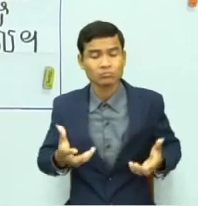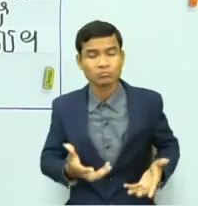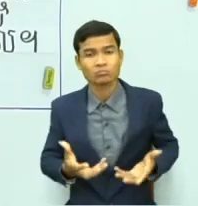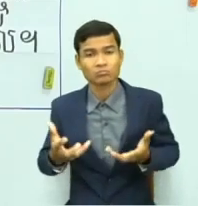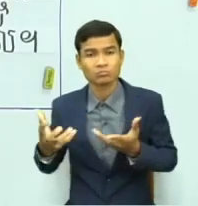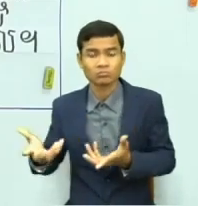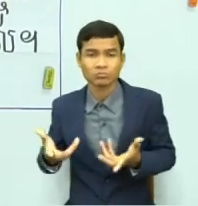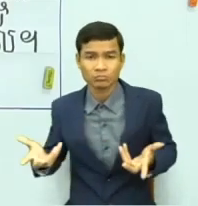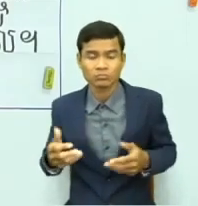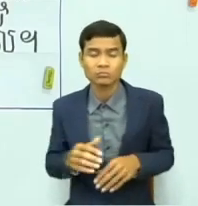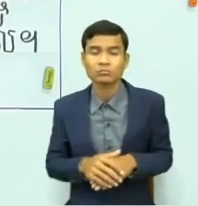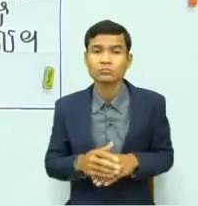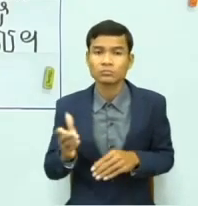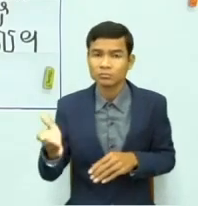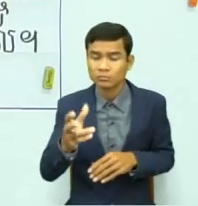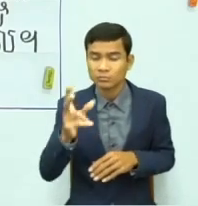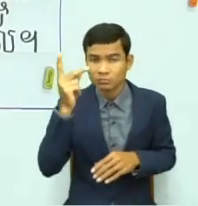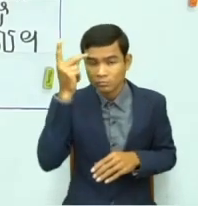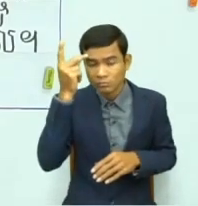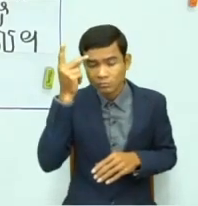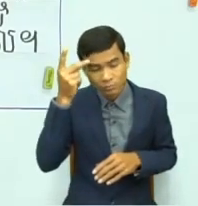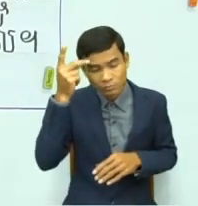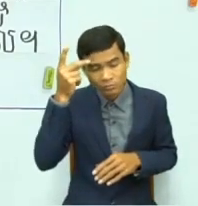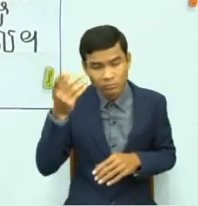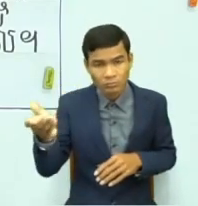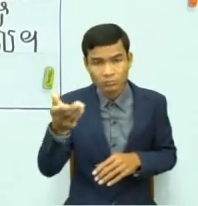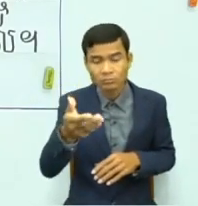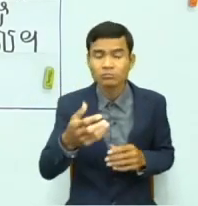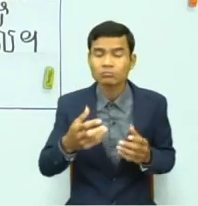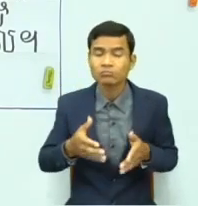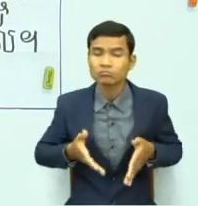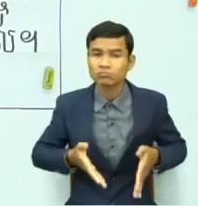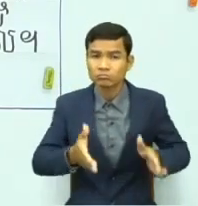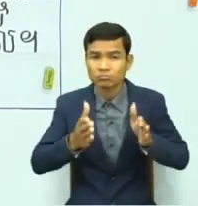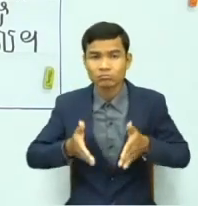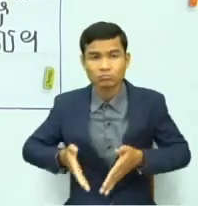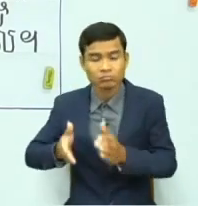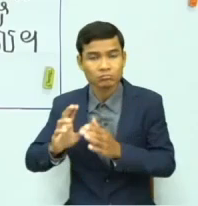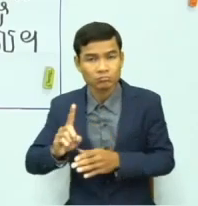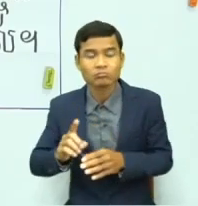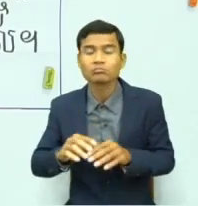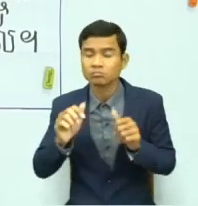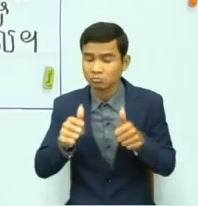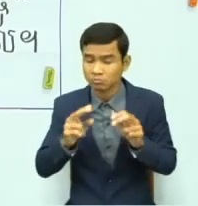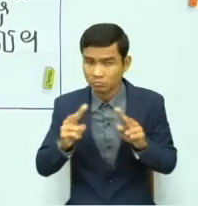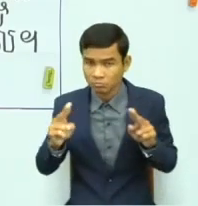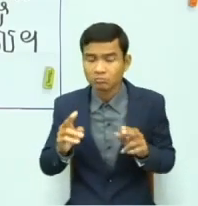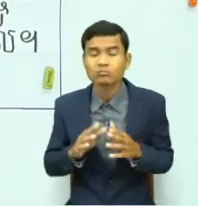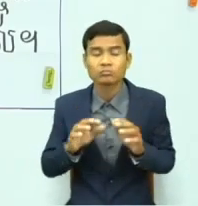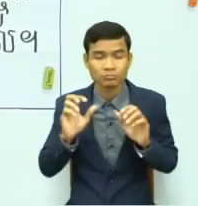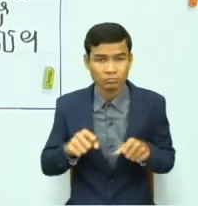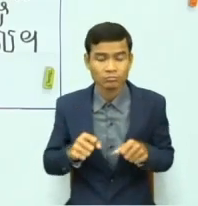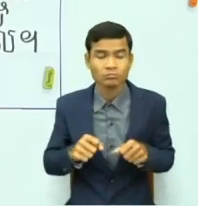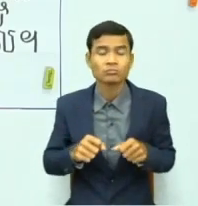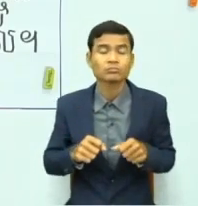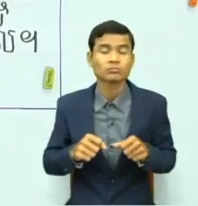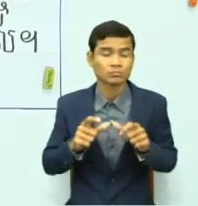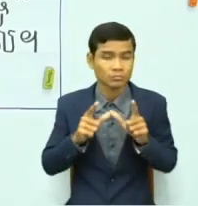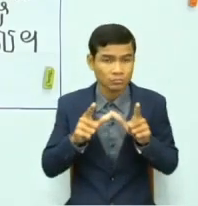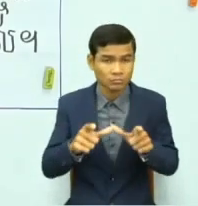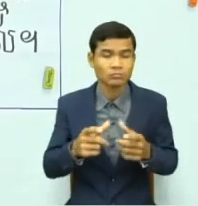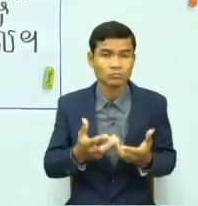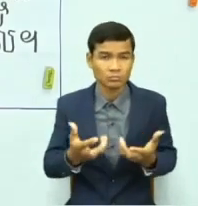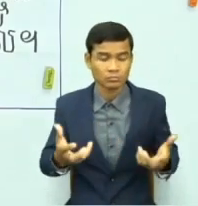con. Chà con kết tăng ạc nè mớ, ta miên plâu nạc là tớ. Chà là ổn ná, kì ai thua đầm ná, rư gọt đập